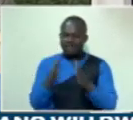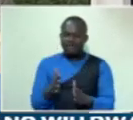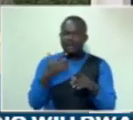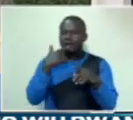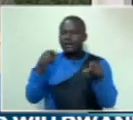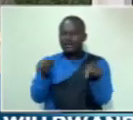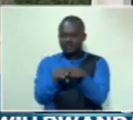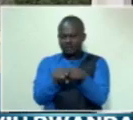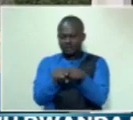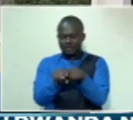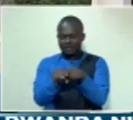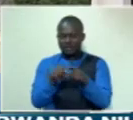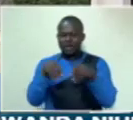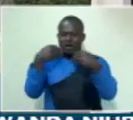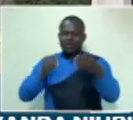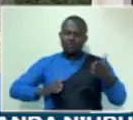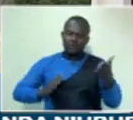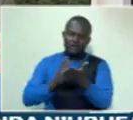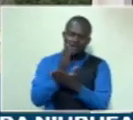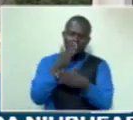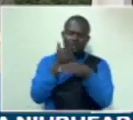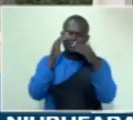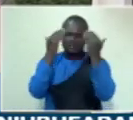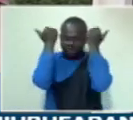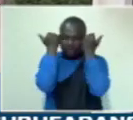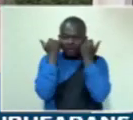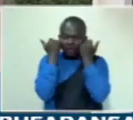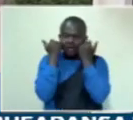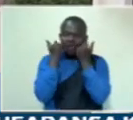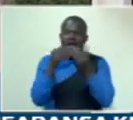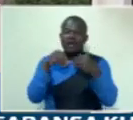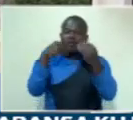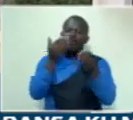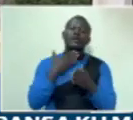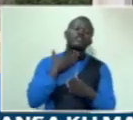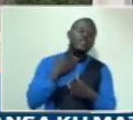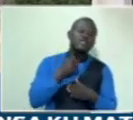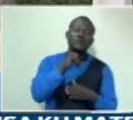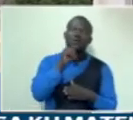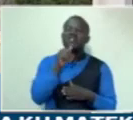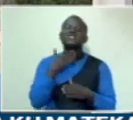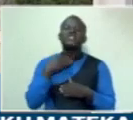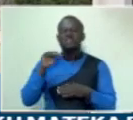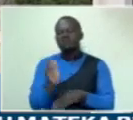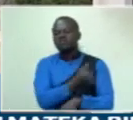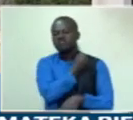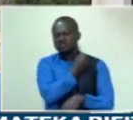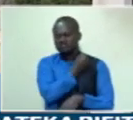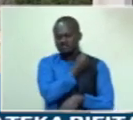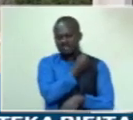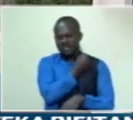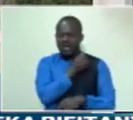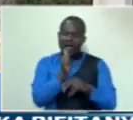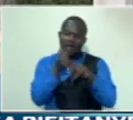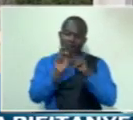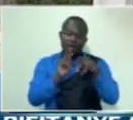n'abana bahabwaga uburenganzira na ministri w'ubutabera akabuhuwa ashatse uwo adashatse akabumwambura abo bantu n'abantu